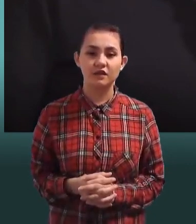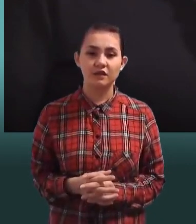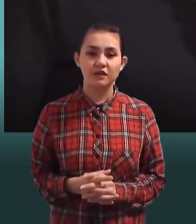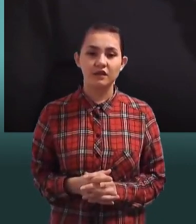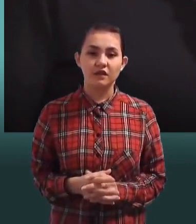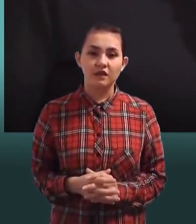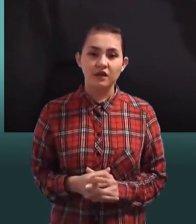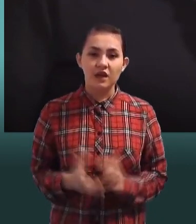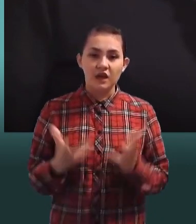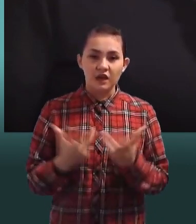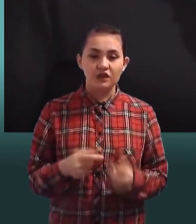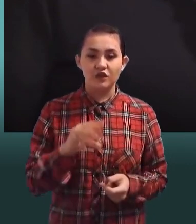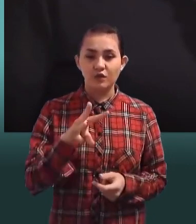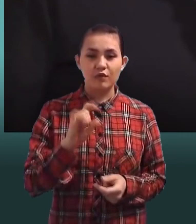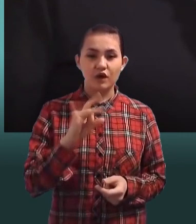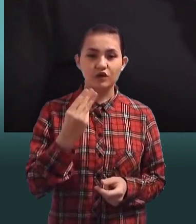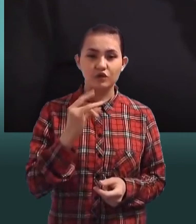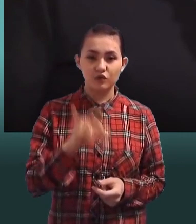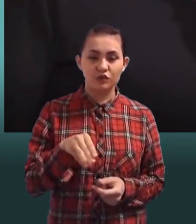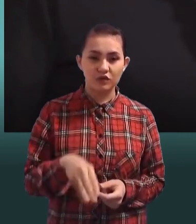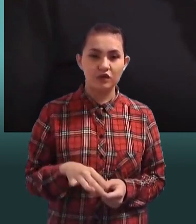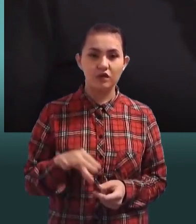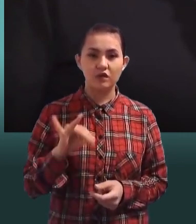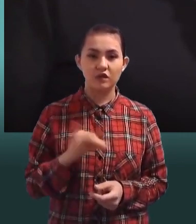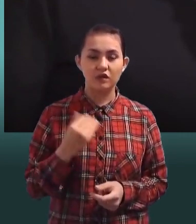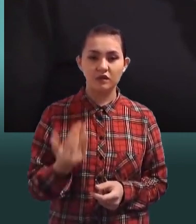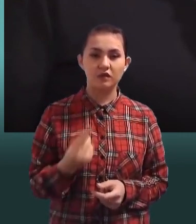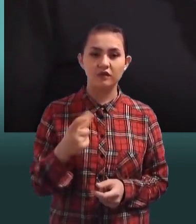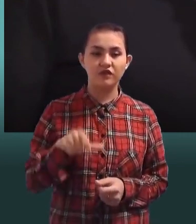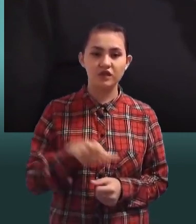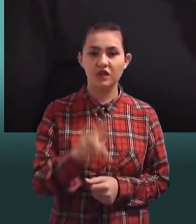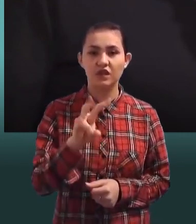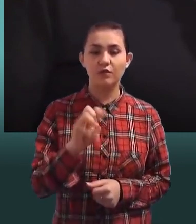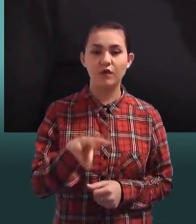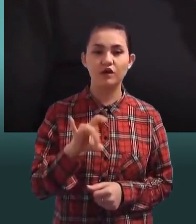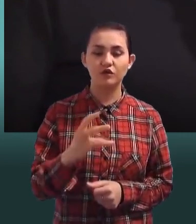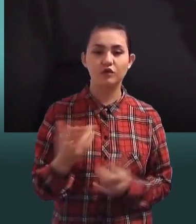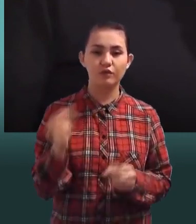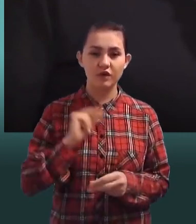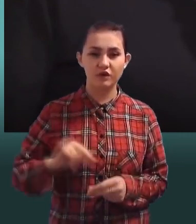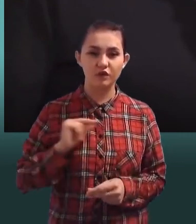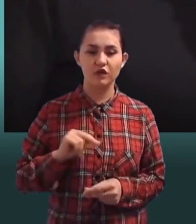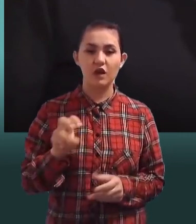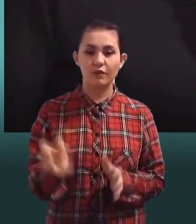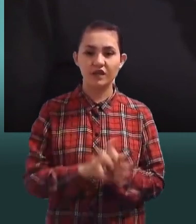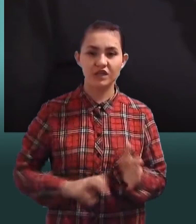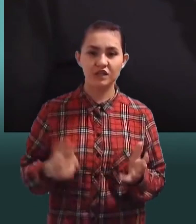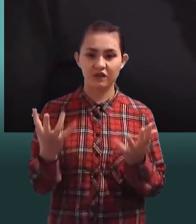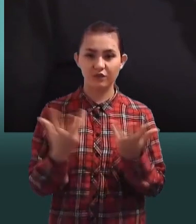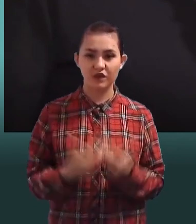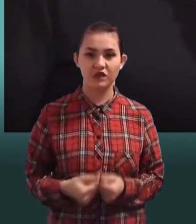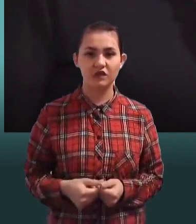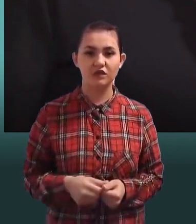просчитывается маршрут, есть отдел эксплуатации, который выезжает на маршрут, просчитывает маршрут, просчитывает пассажиров, просчитывает, выводятся